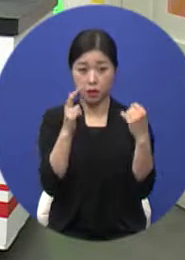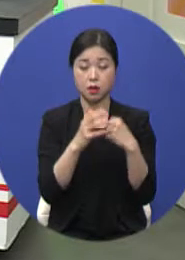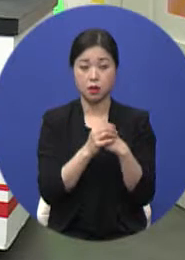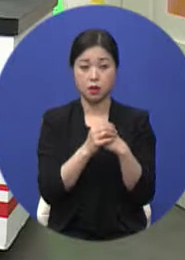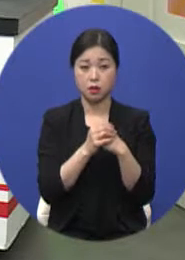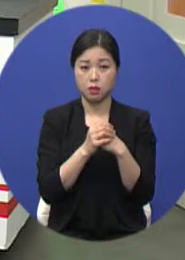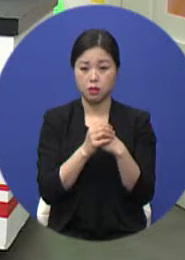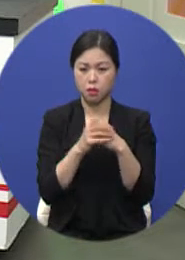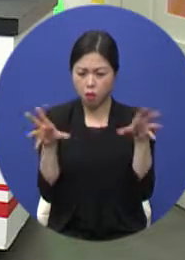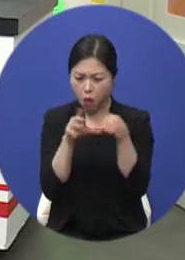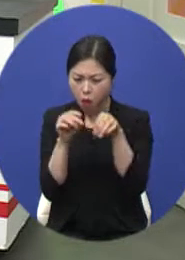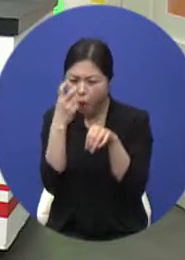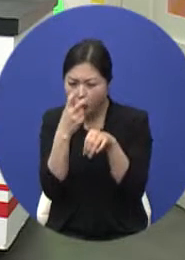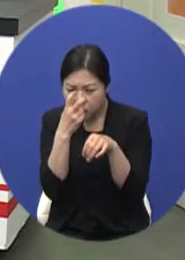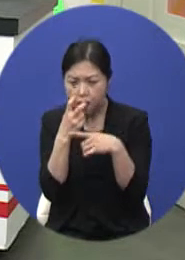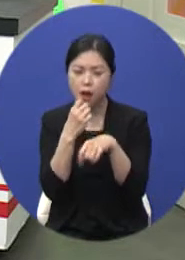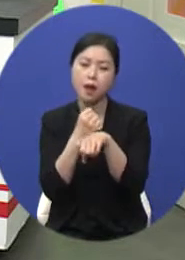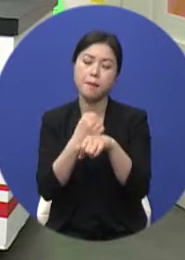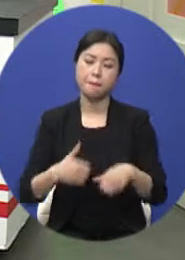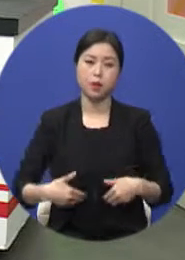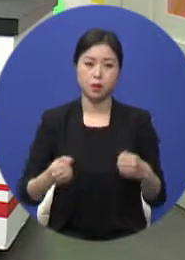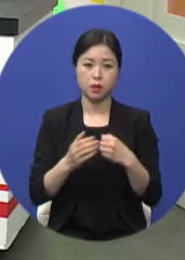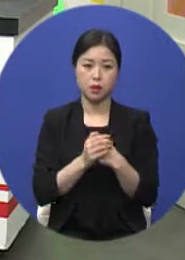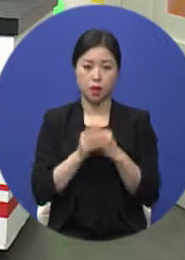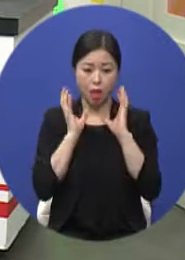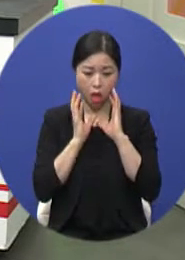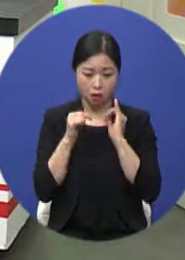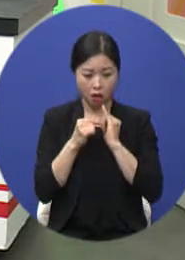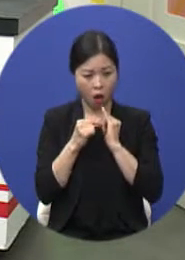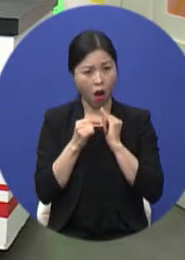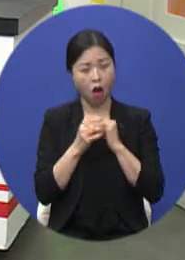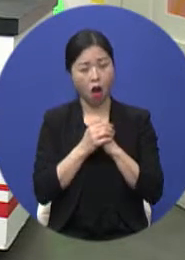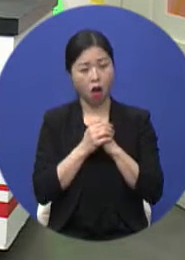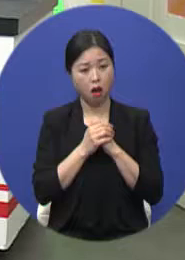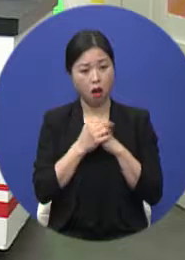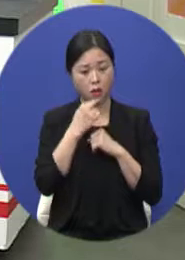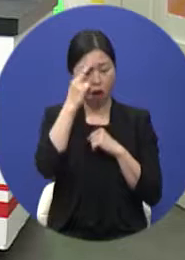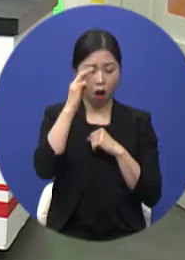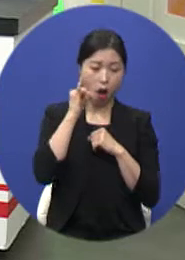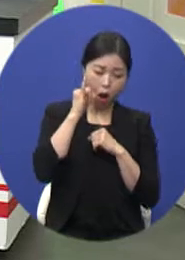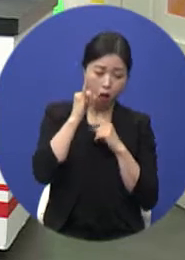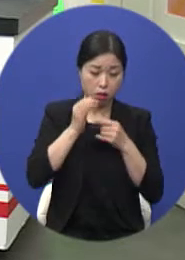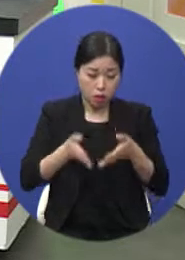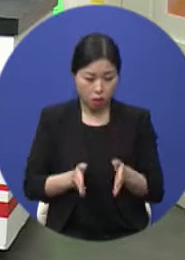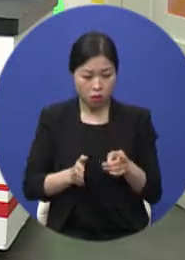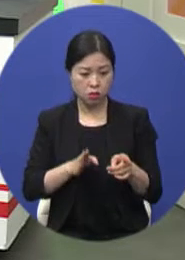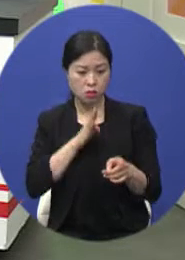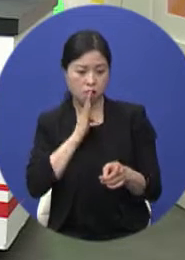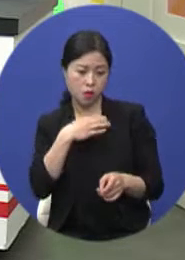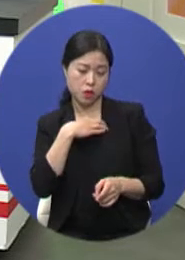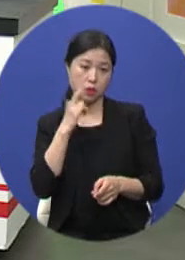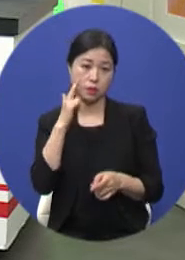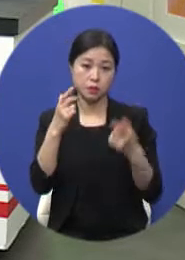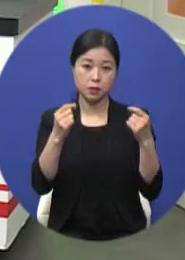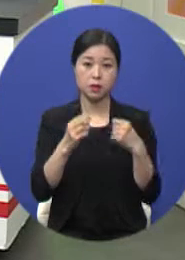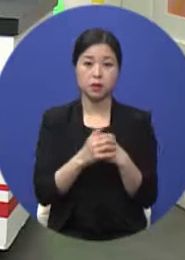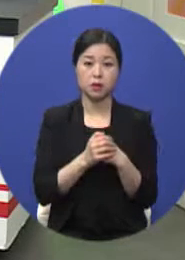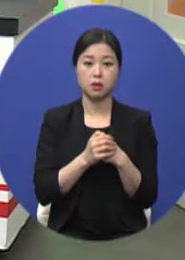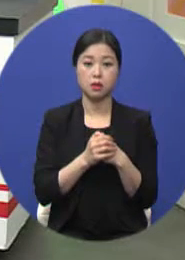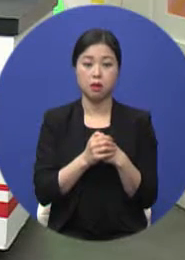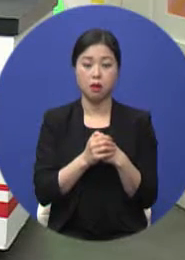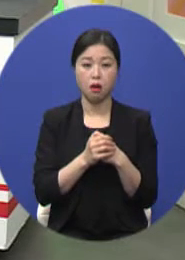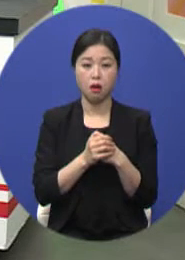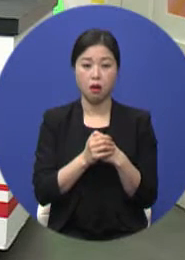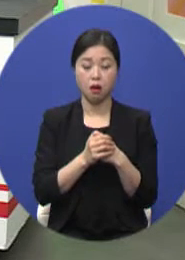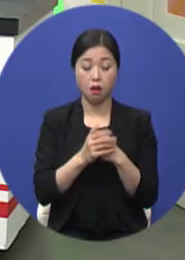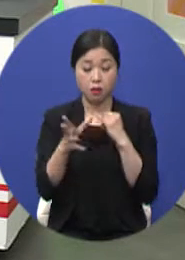종합 검진을 한번 받아볼 필요가 있을 것 같고 태아 알코올 중독은 심각합니다. 그래서 임신 초기만 잠깐 입원시키는 것도 괜찮을 것 같아요. 아,